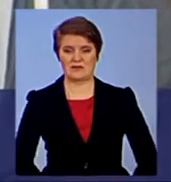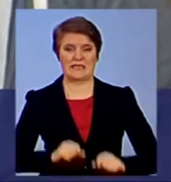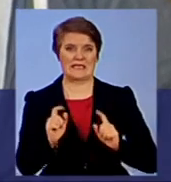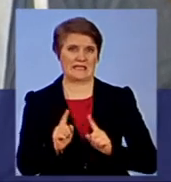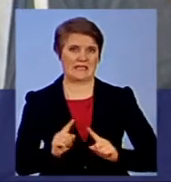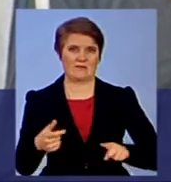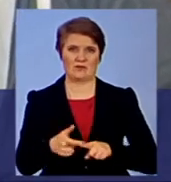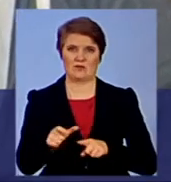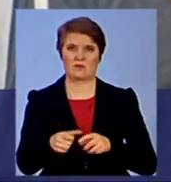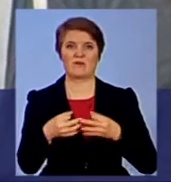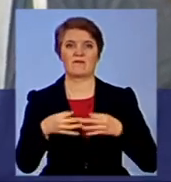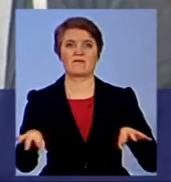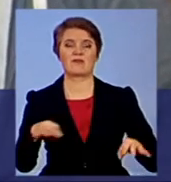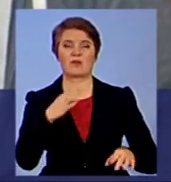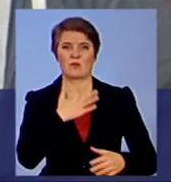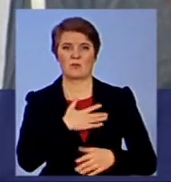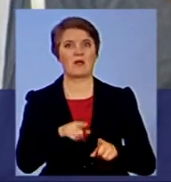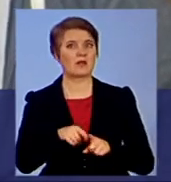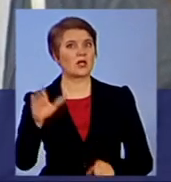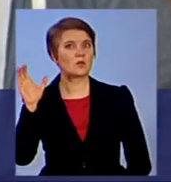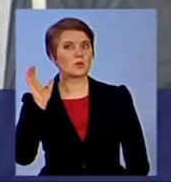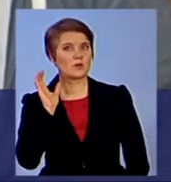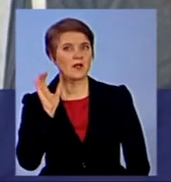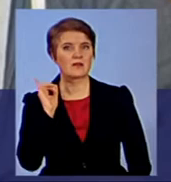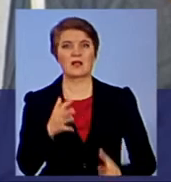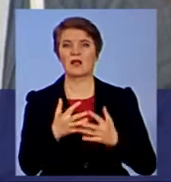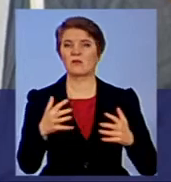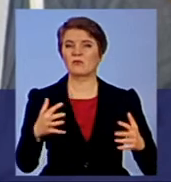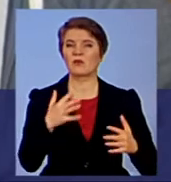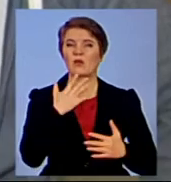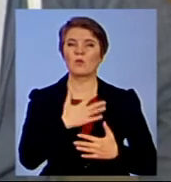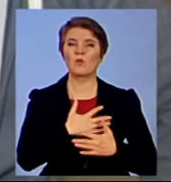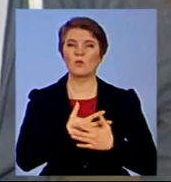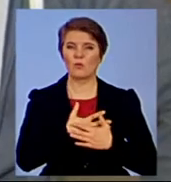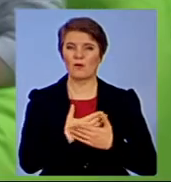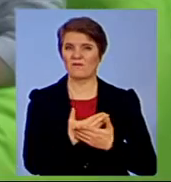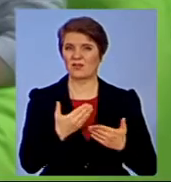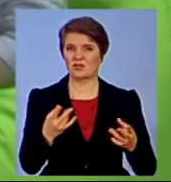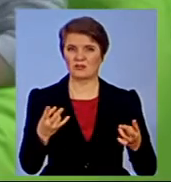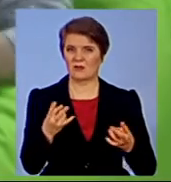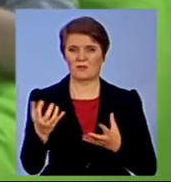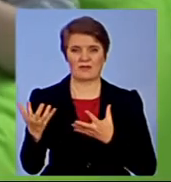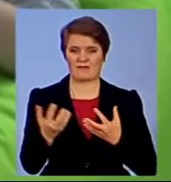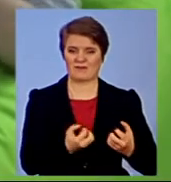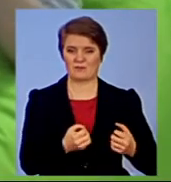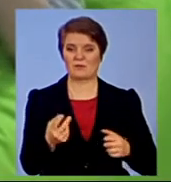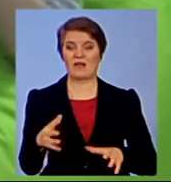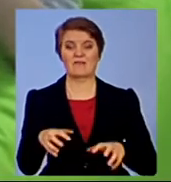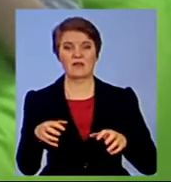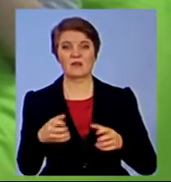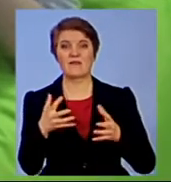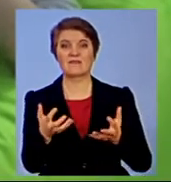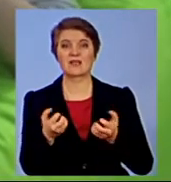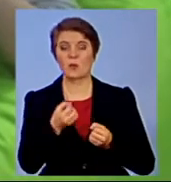Своєрідний дуже, вільнолюбивий. Він наче і слухняний, але в той же час більше любові, ніж треба, не візьме. Тварину подружжя взяло в